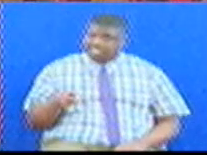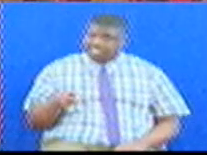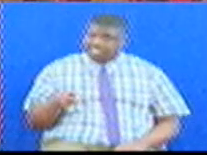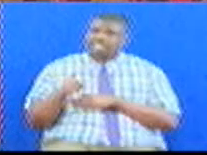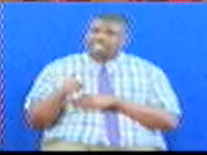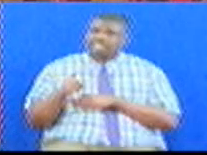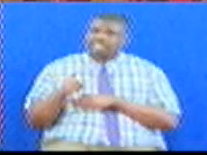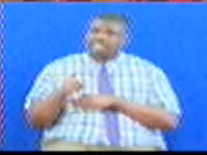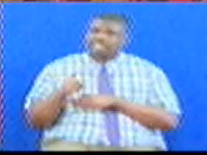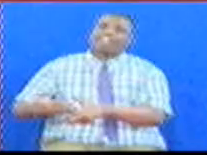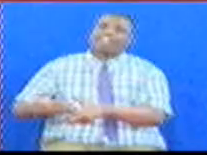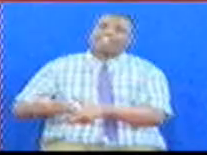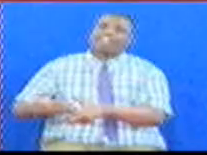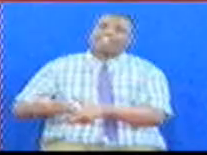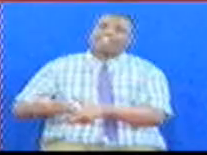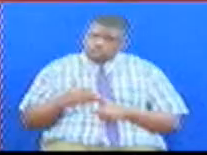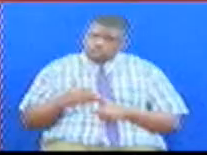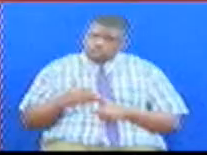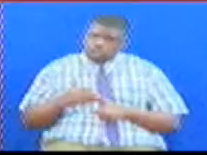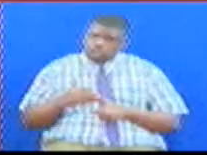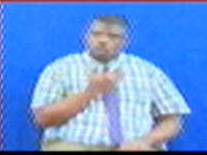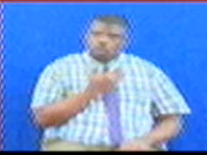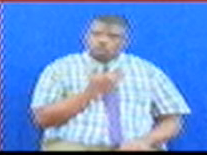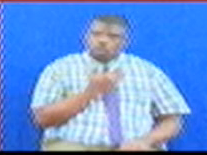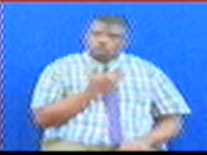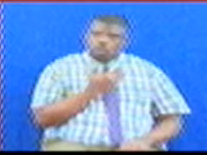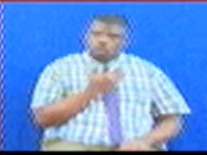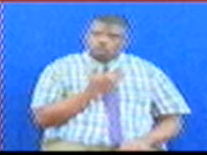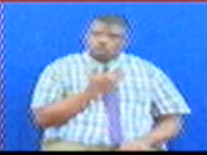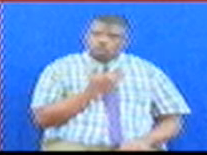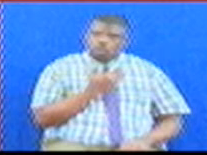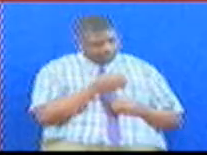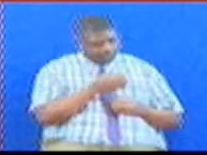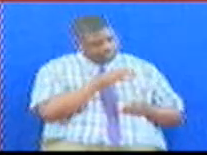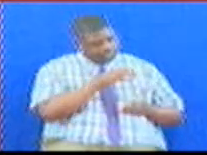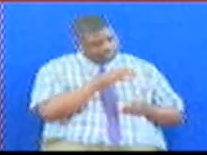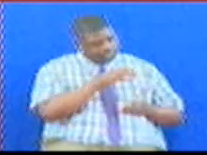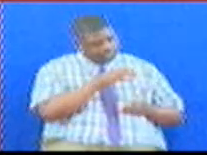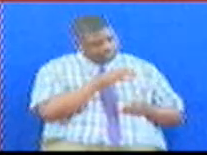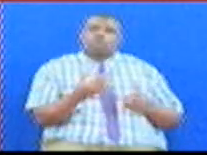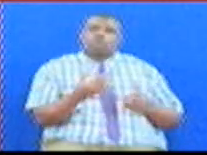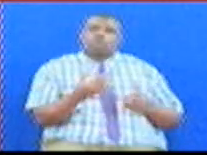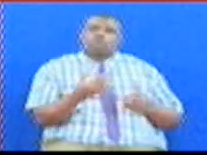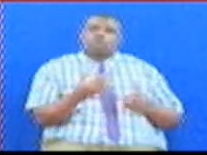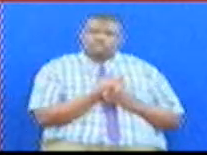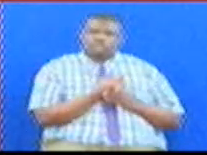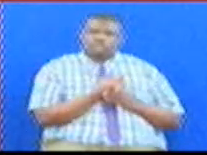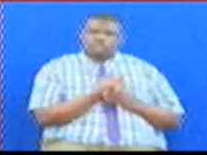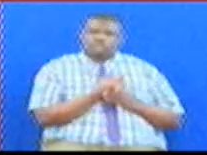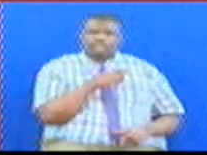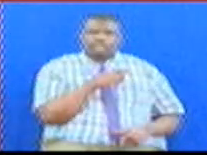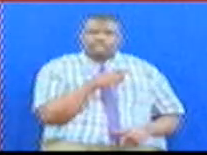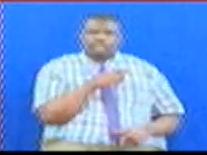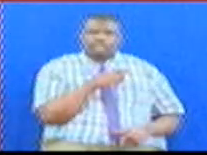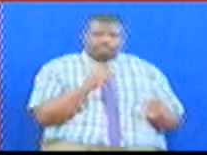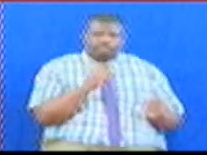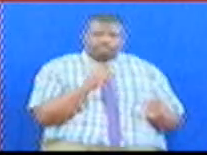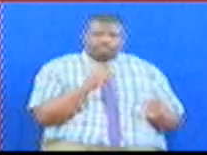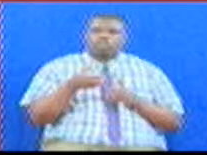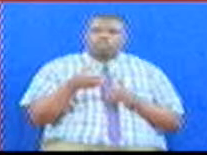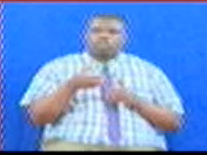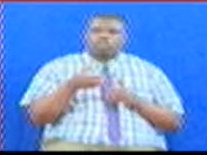hoja nzima ya kutaifisha na tukaendelea kupata tija kutokana na mifugo na mazao ya mifugo?